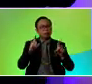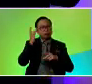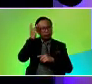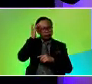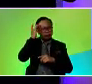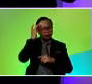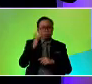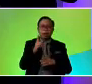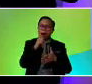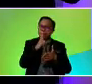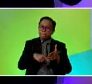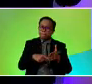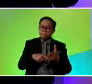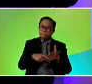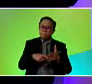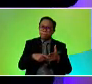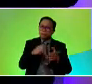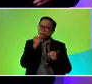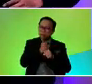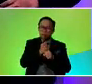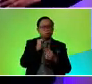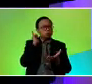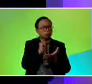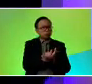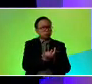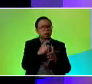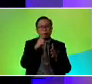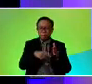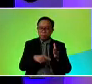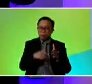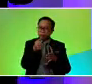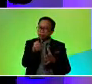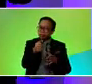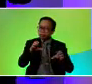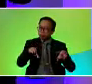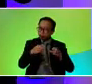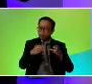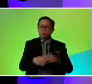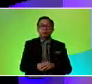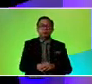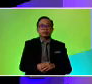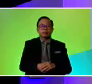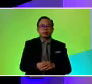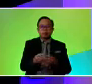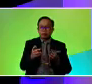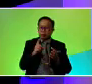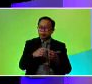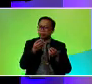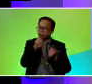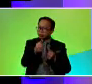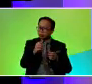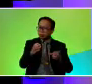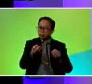oke latar belakang pekerjaan tersebut Oke Apakah yang anda lakukan ataupun Apakah tidak akan Anda